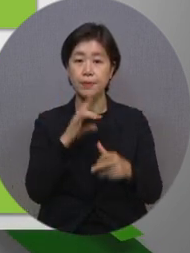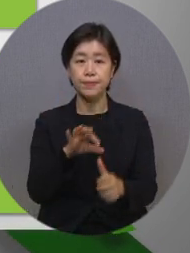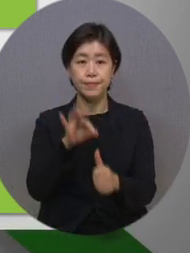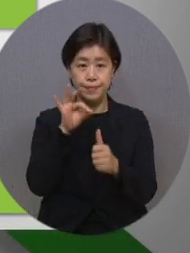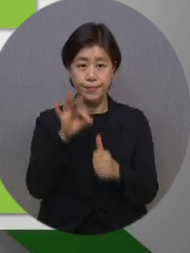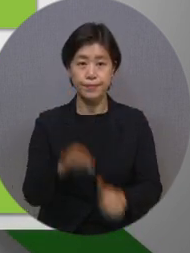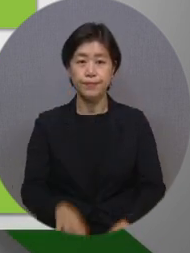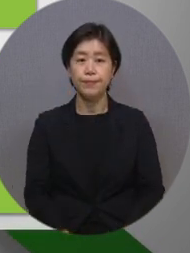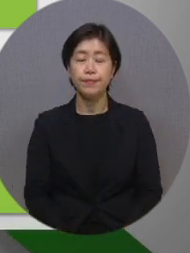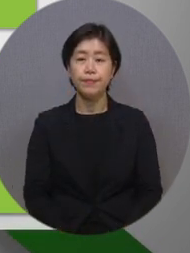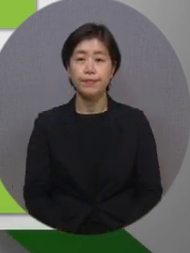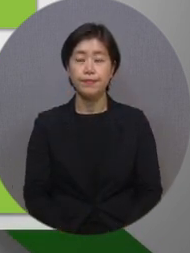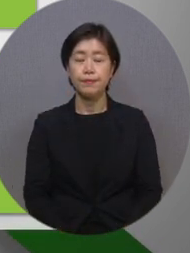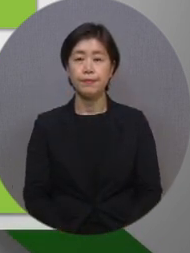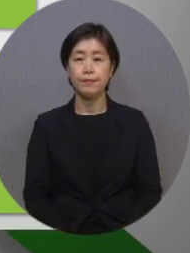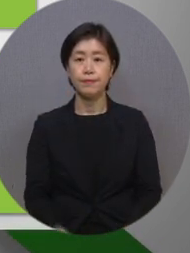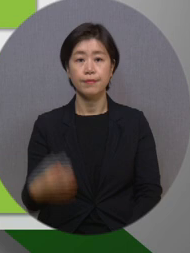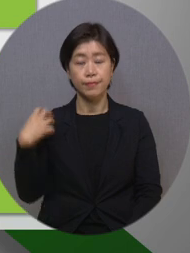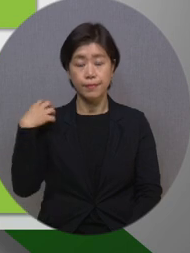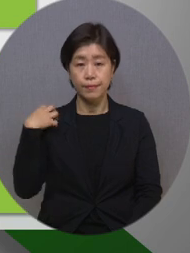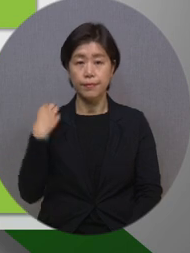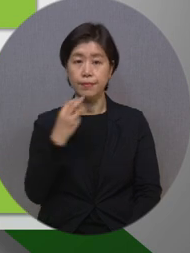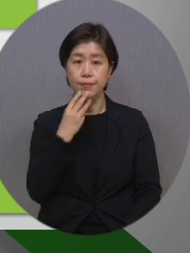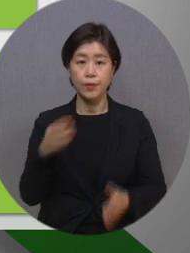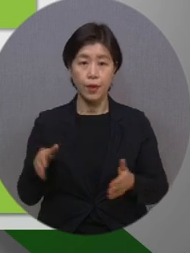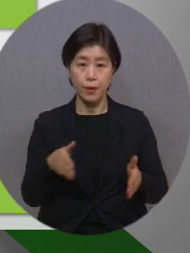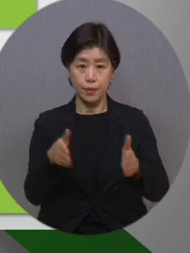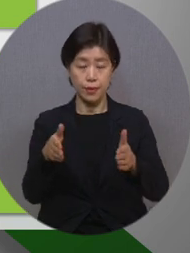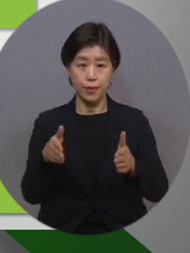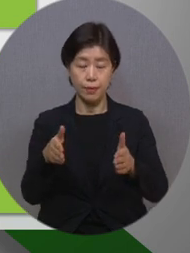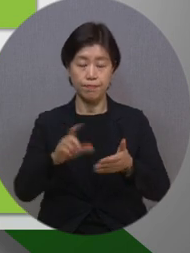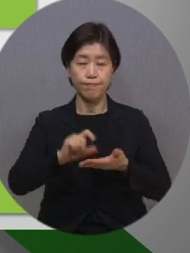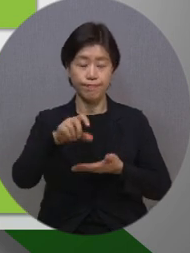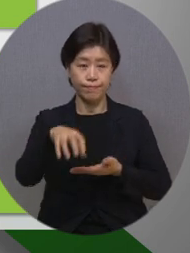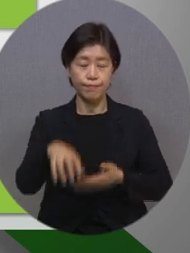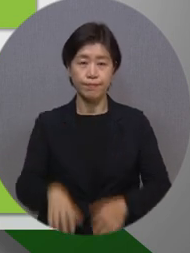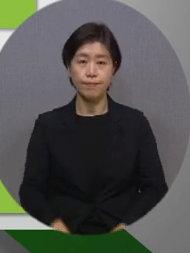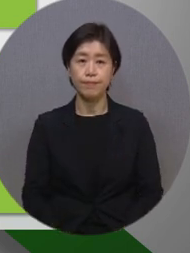장애인만 채용합니다. 담당 지사는 경기지사입니다.